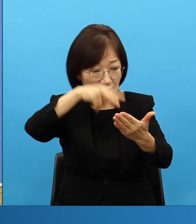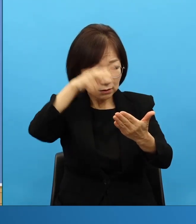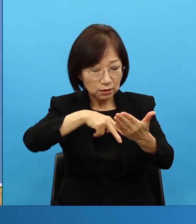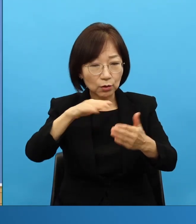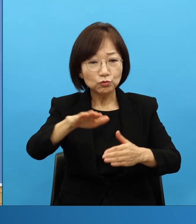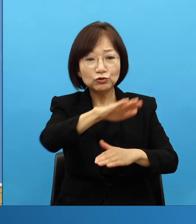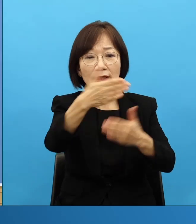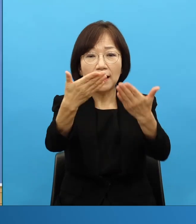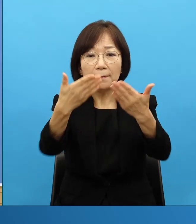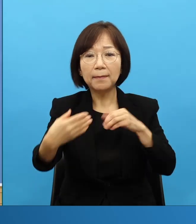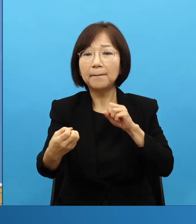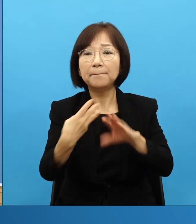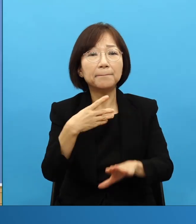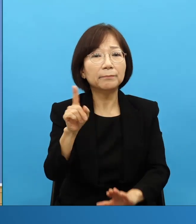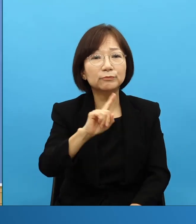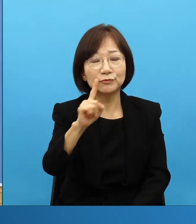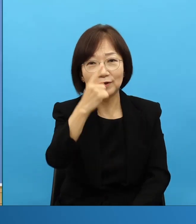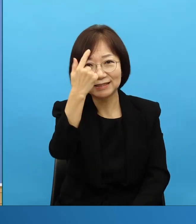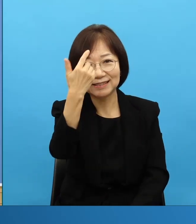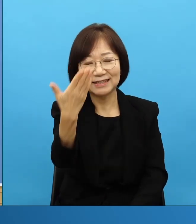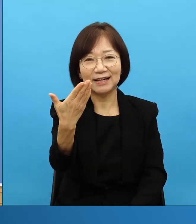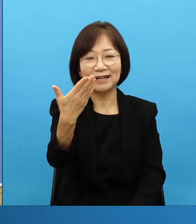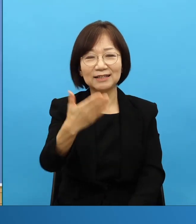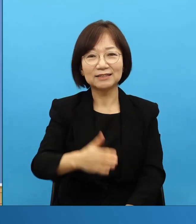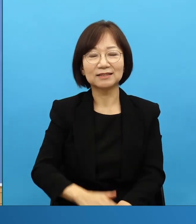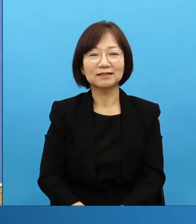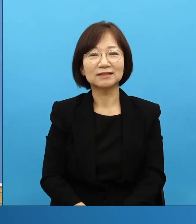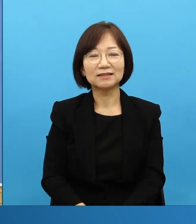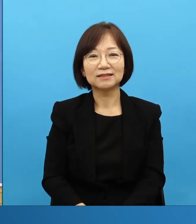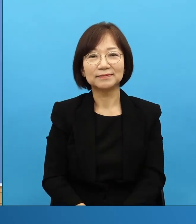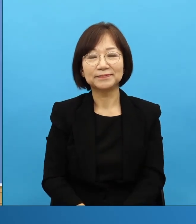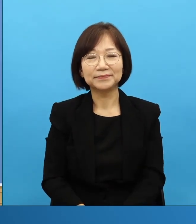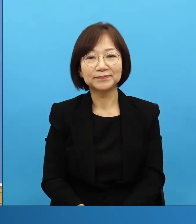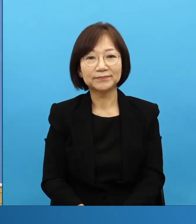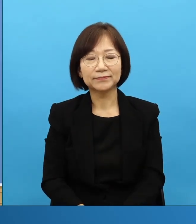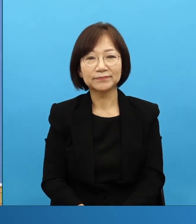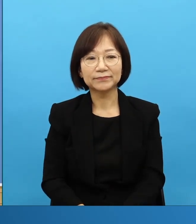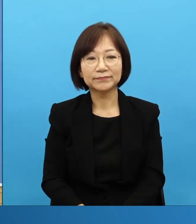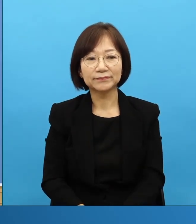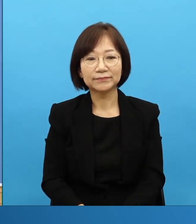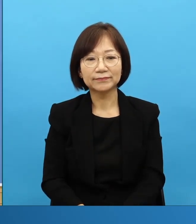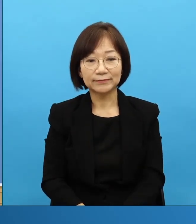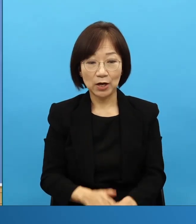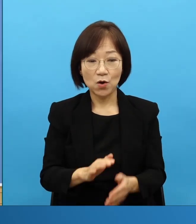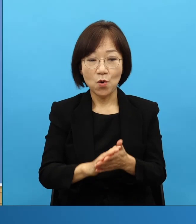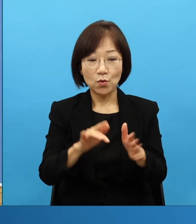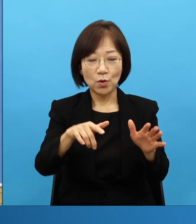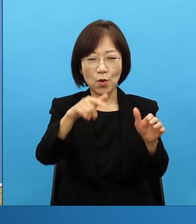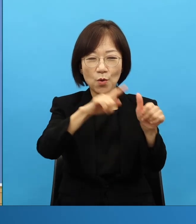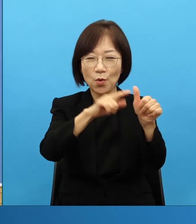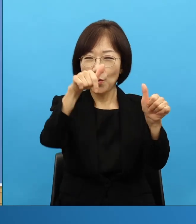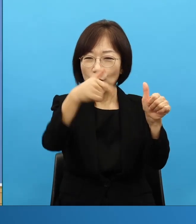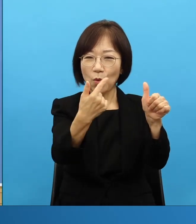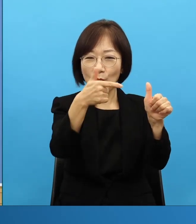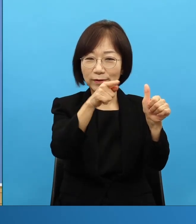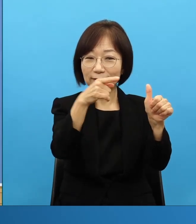evangelism open. But what is the answer that we 예, need to 주의 receive to this? 천사가 고넬료에게 이렇게 나오고요. We see that the servant or the